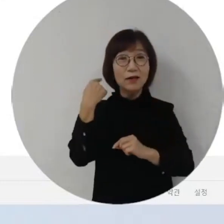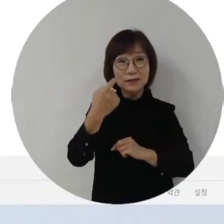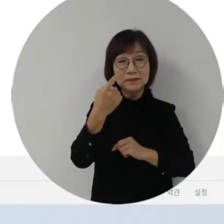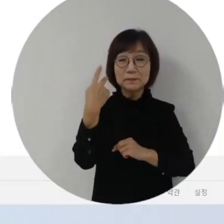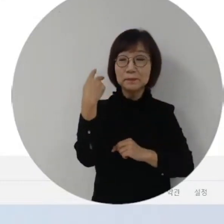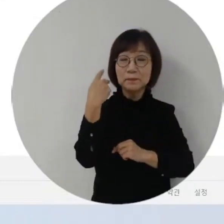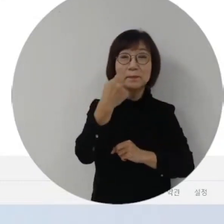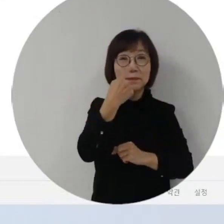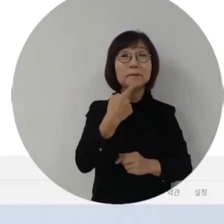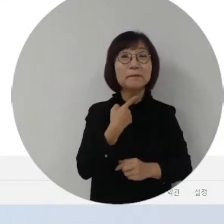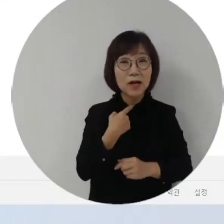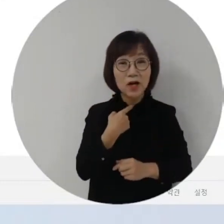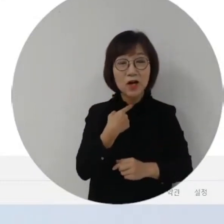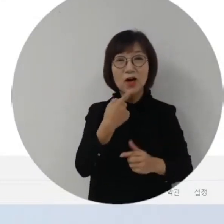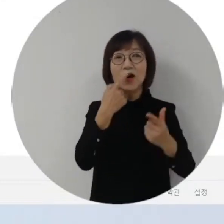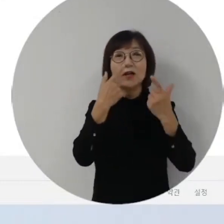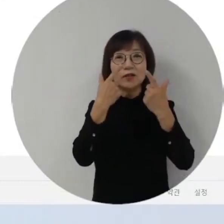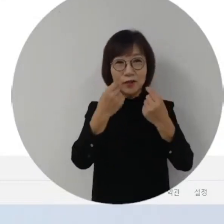않습니다.